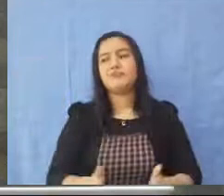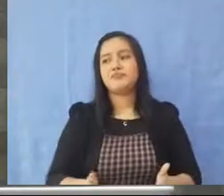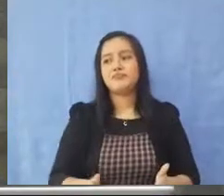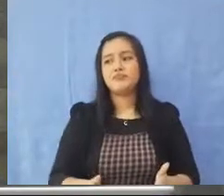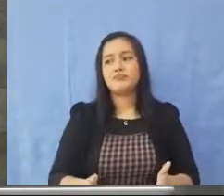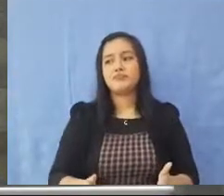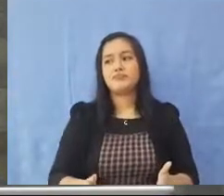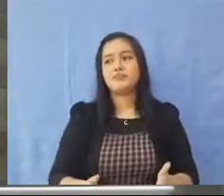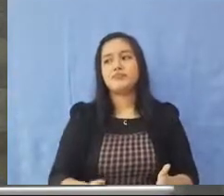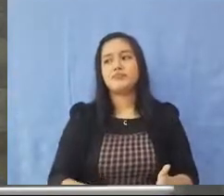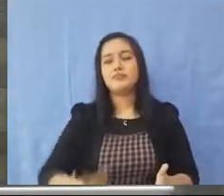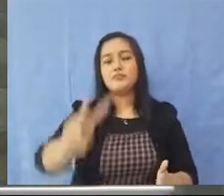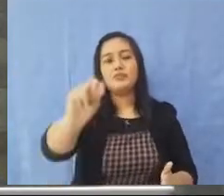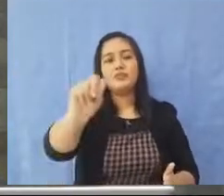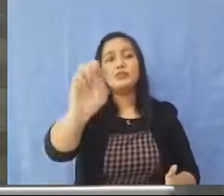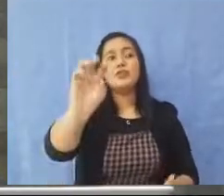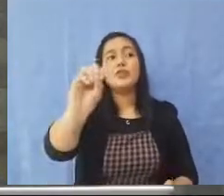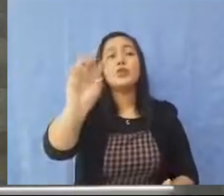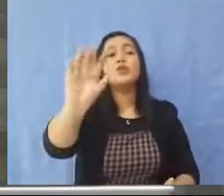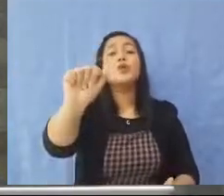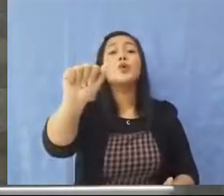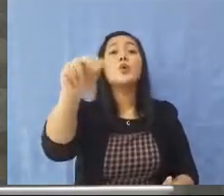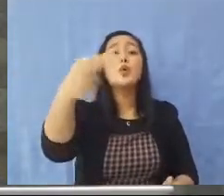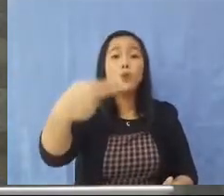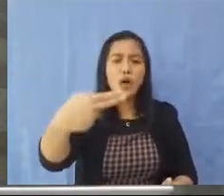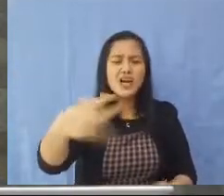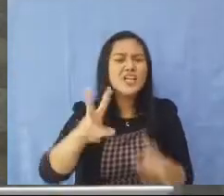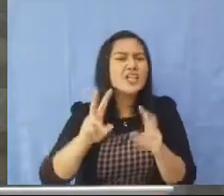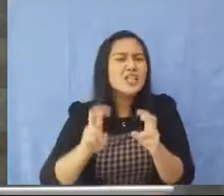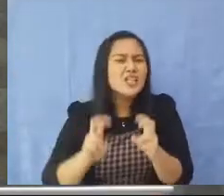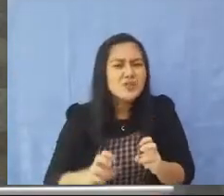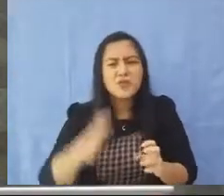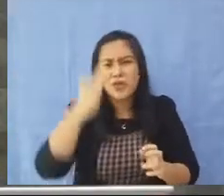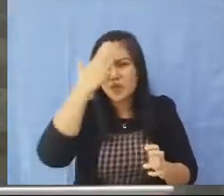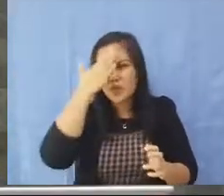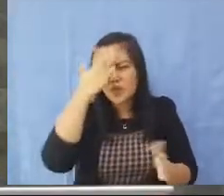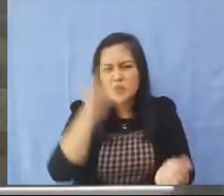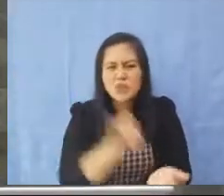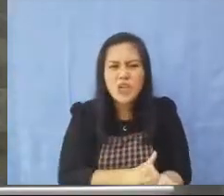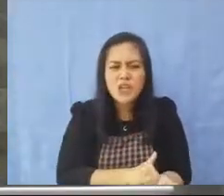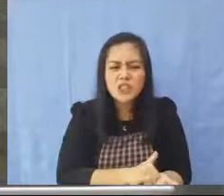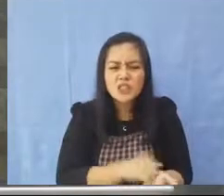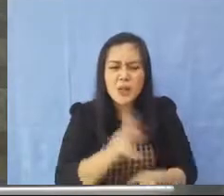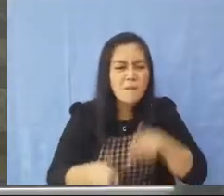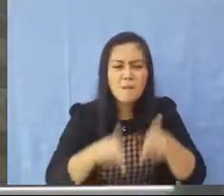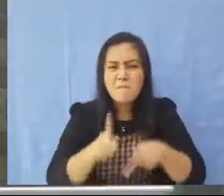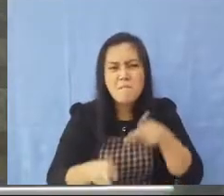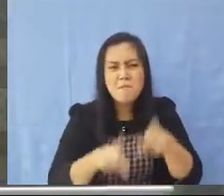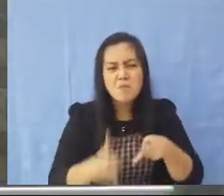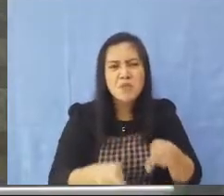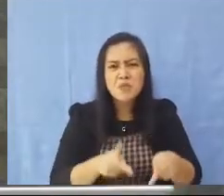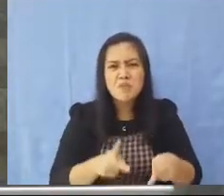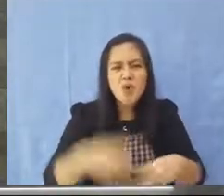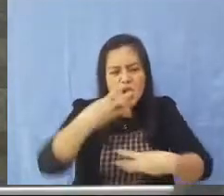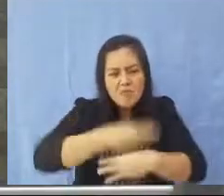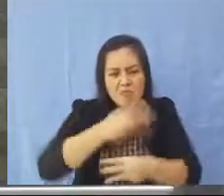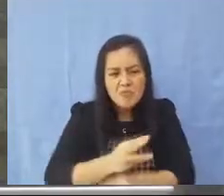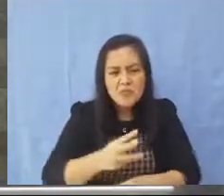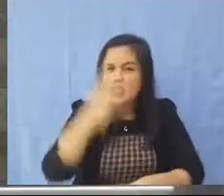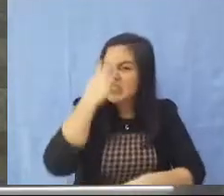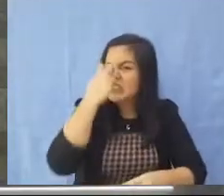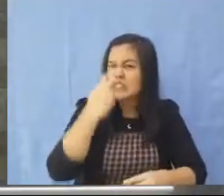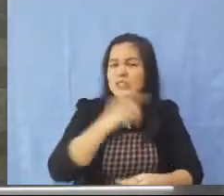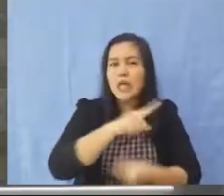of the reason, despite na alam niyang kakaharapin niya yung katatawanan mula sa tao, ikaw ba naman ay utusan ng Diyos